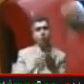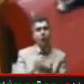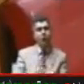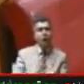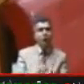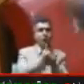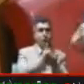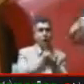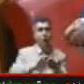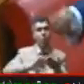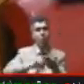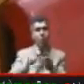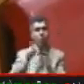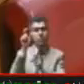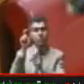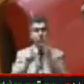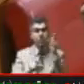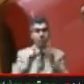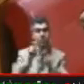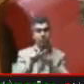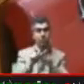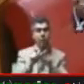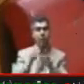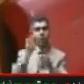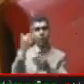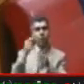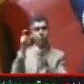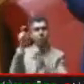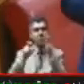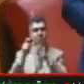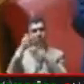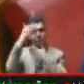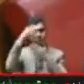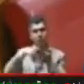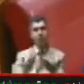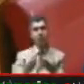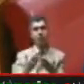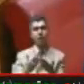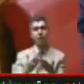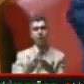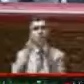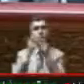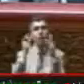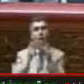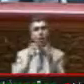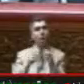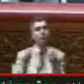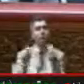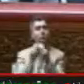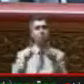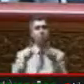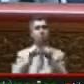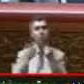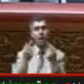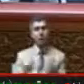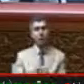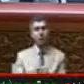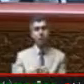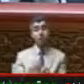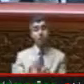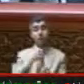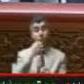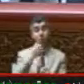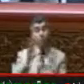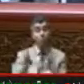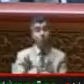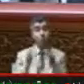للخدمات لكل المرتفقين سواء كان مواطنين أو مقاولة. ففي هذا الإطار